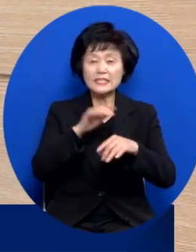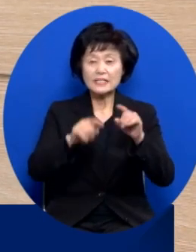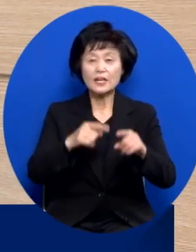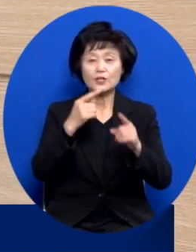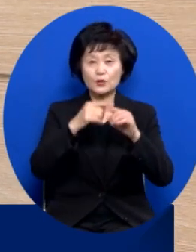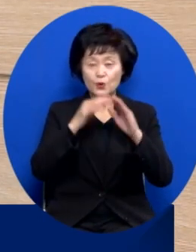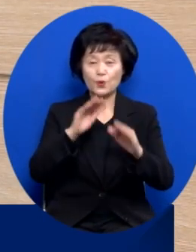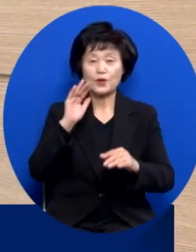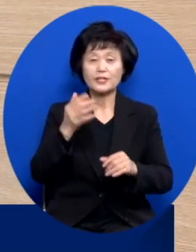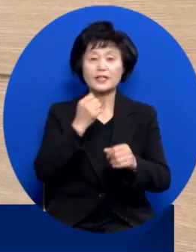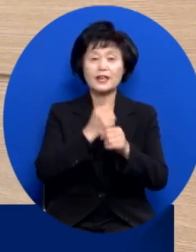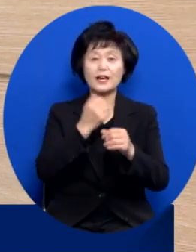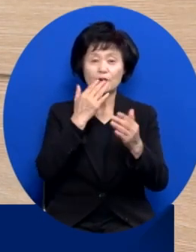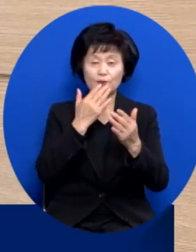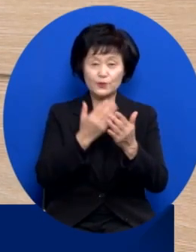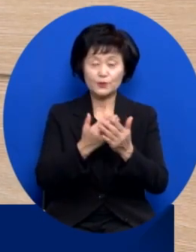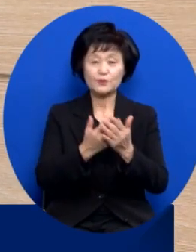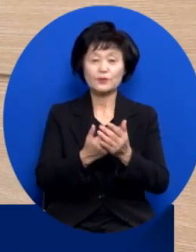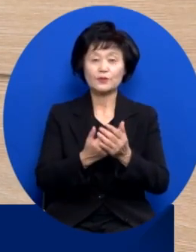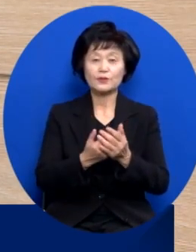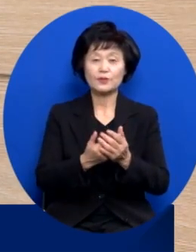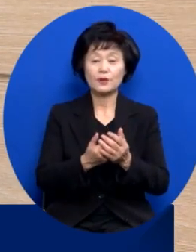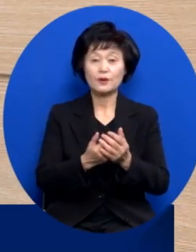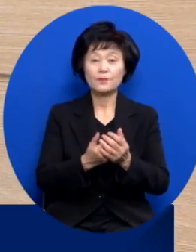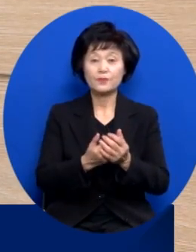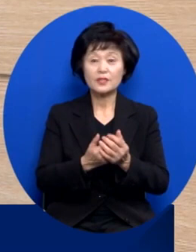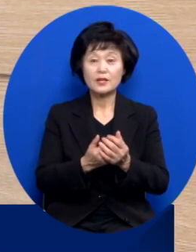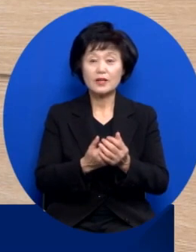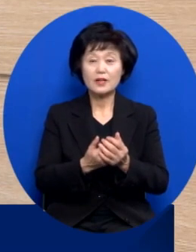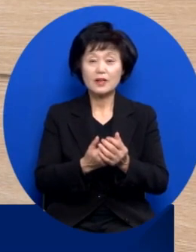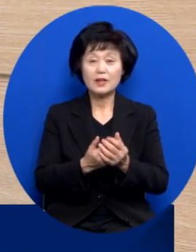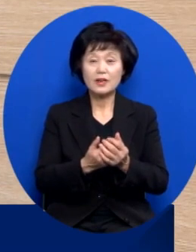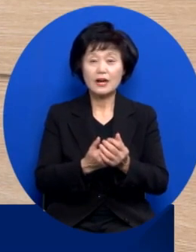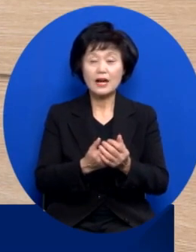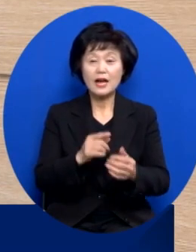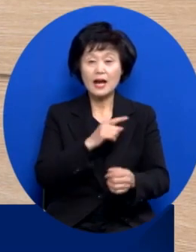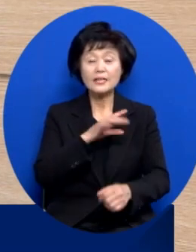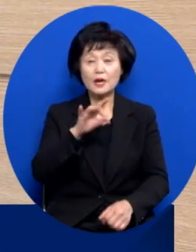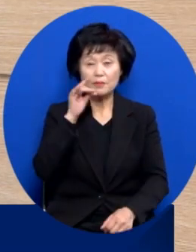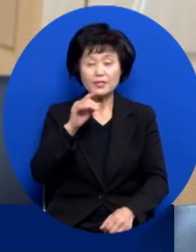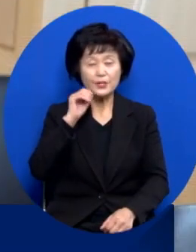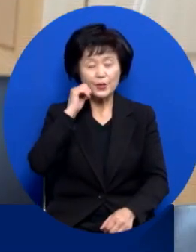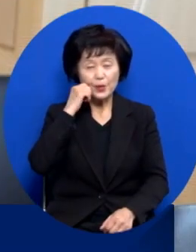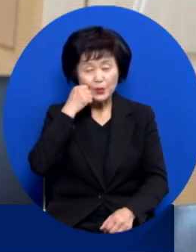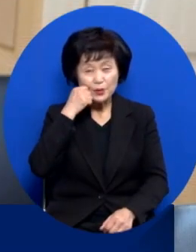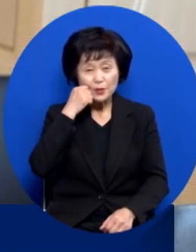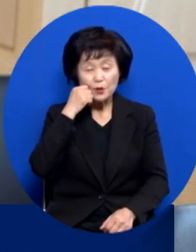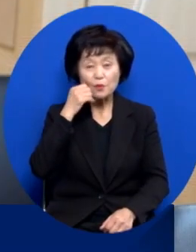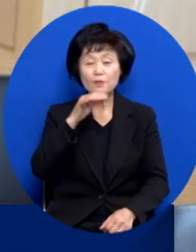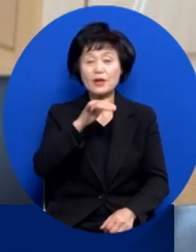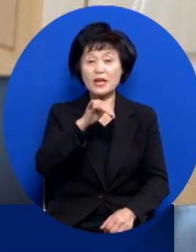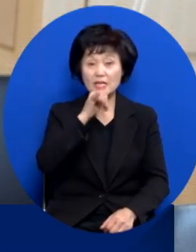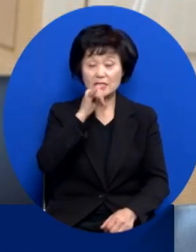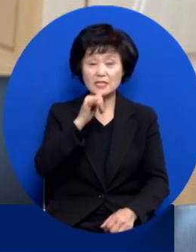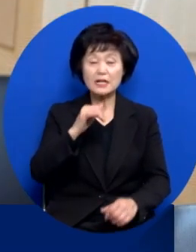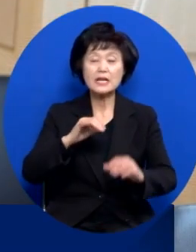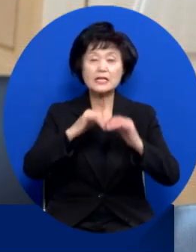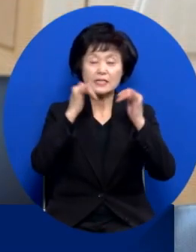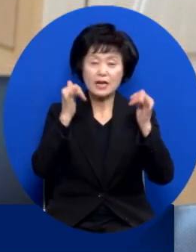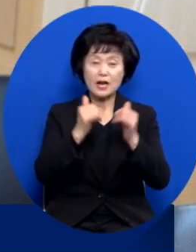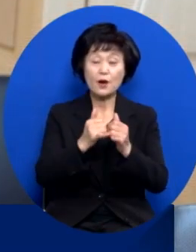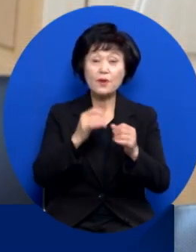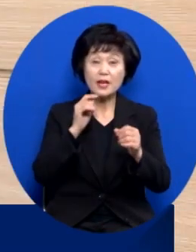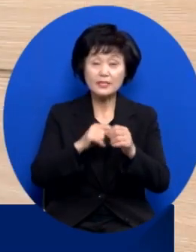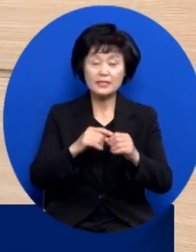촉진하는 한국교회가 되게 하옵소서. 기후온난화로 가장 먼저 어려움에 처하게 된 사회적 약자들의